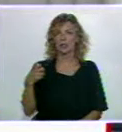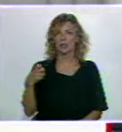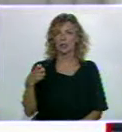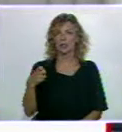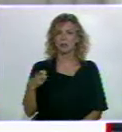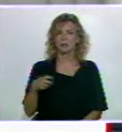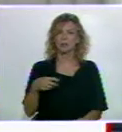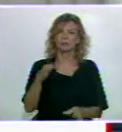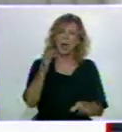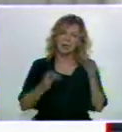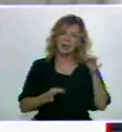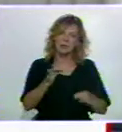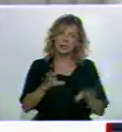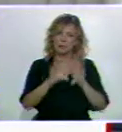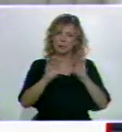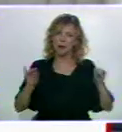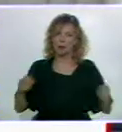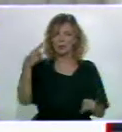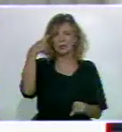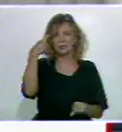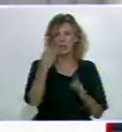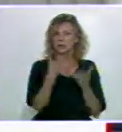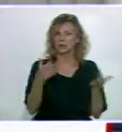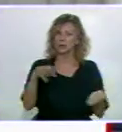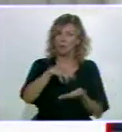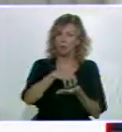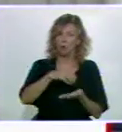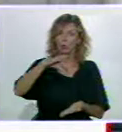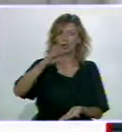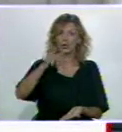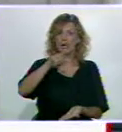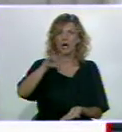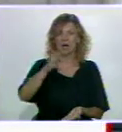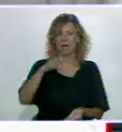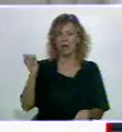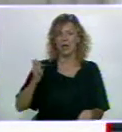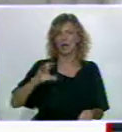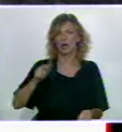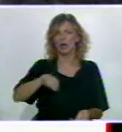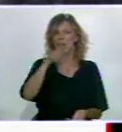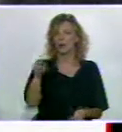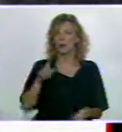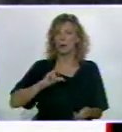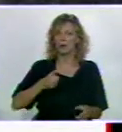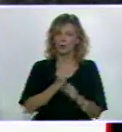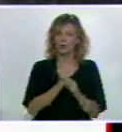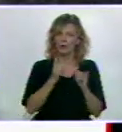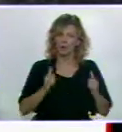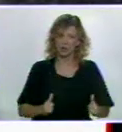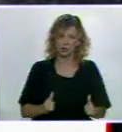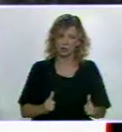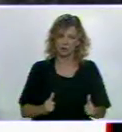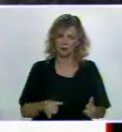Să studieze mai mult și să-și dea seama câte lucruri pot să facă și câte lucruri se pot face fără un prea mare efort. La Vidra la noi e